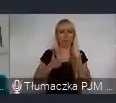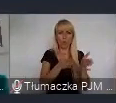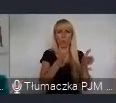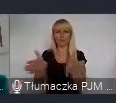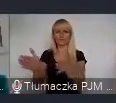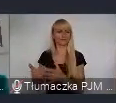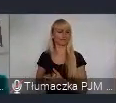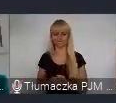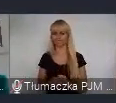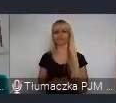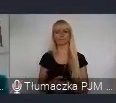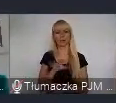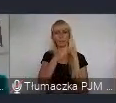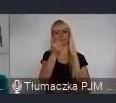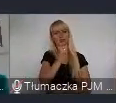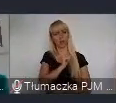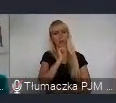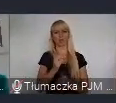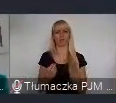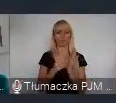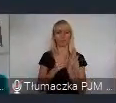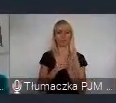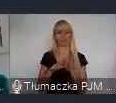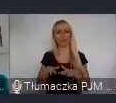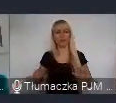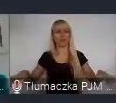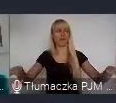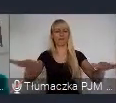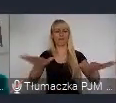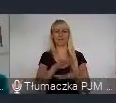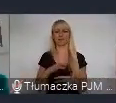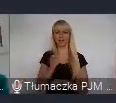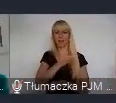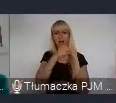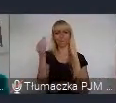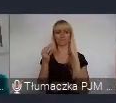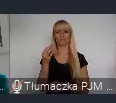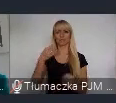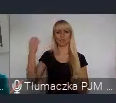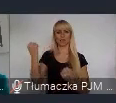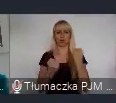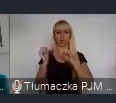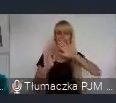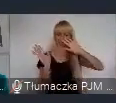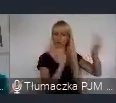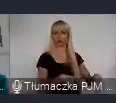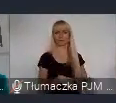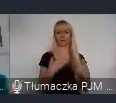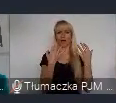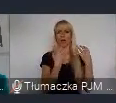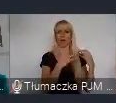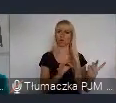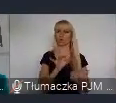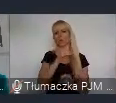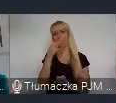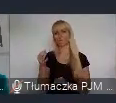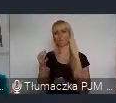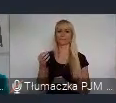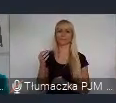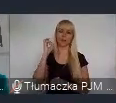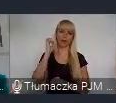kierowców do używania samochodów indywidualnych w centrach miast. Także drogi rowerowe, parkingi, a więc